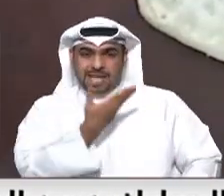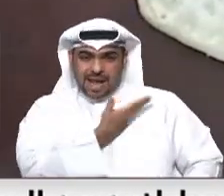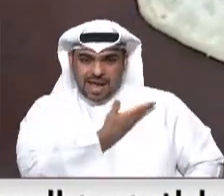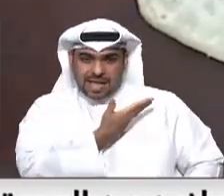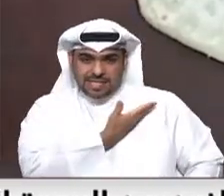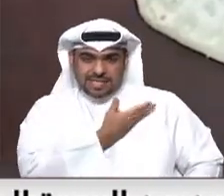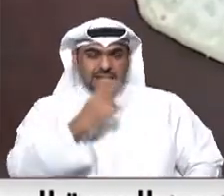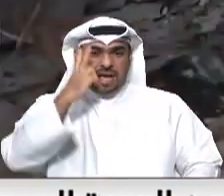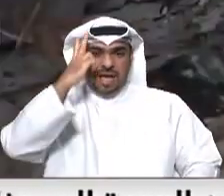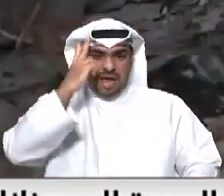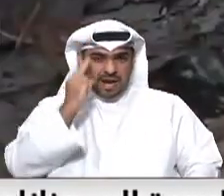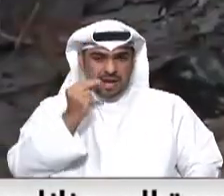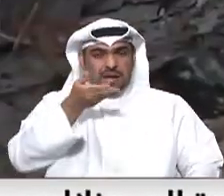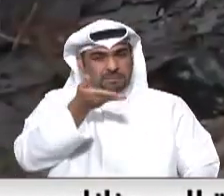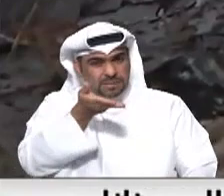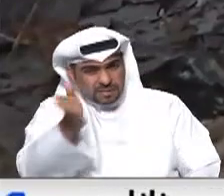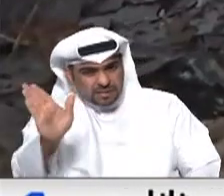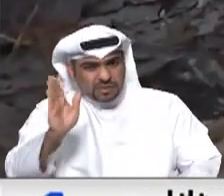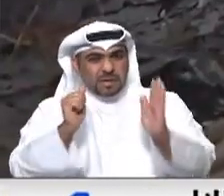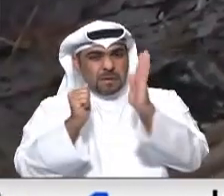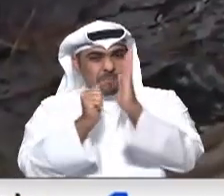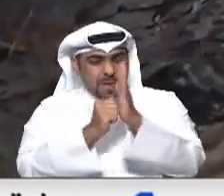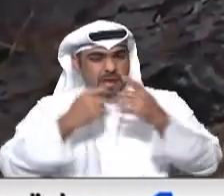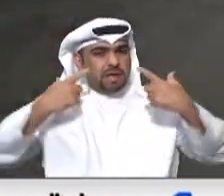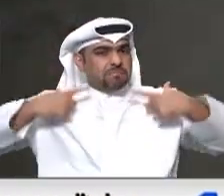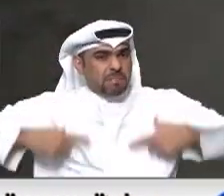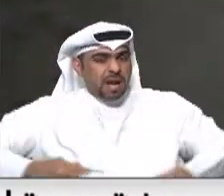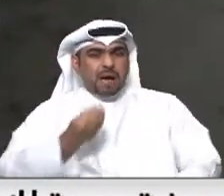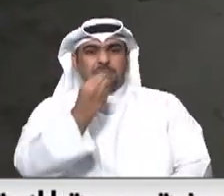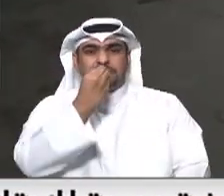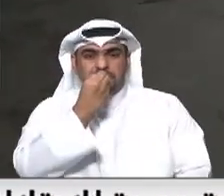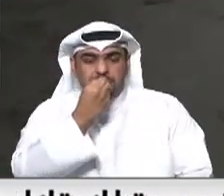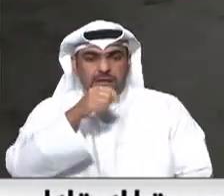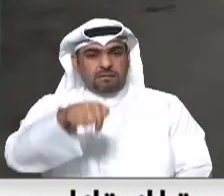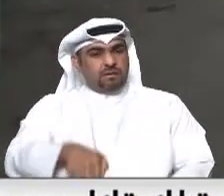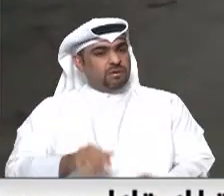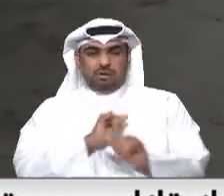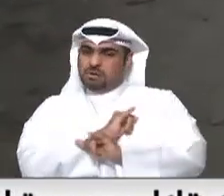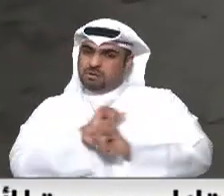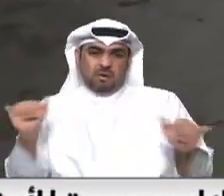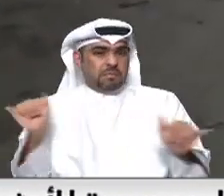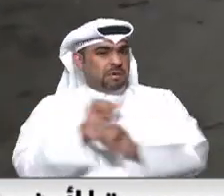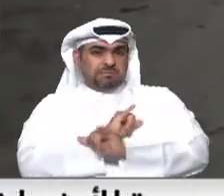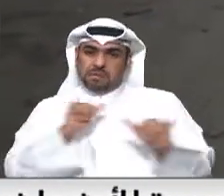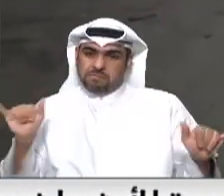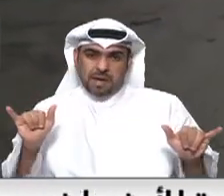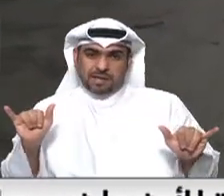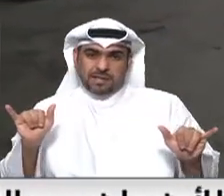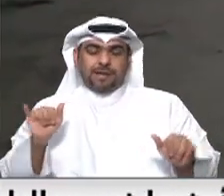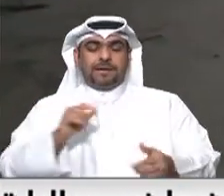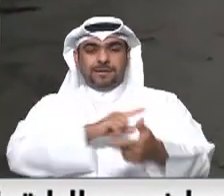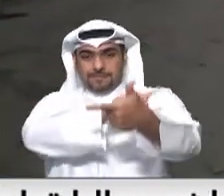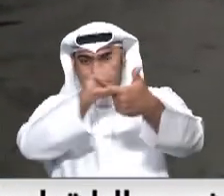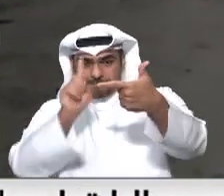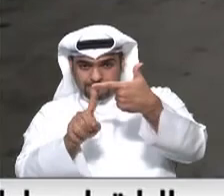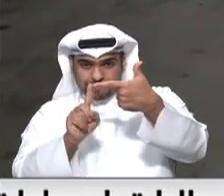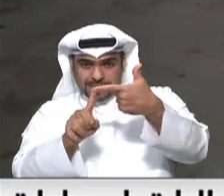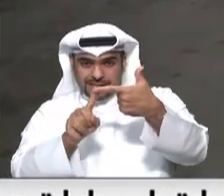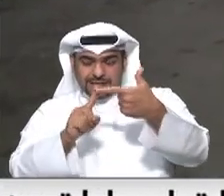الإنساني المتدهور ولو بشكل طفيف، خاصة مع السماح بإدخال المزيد من الشاحنات